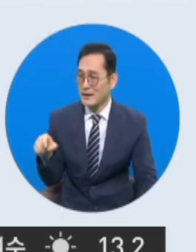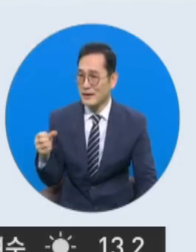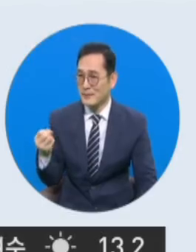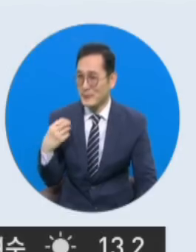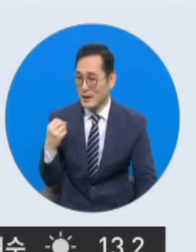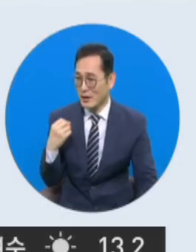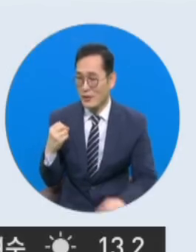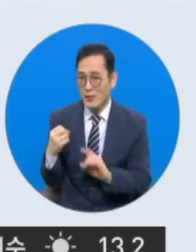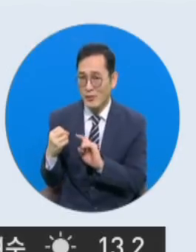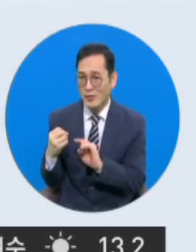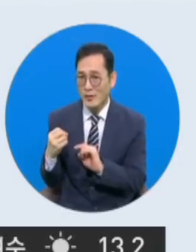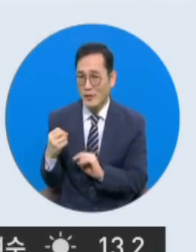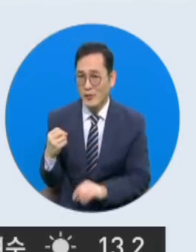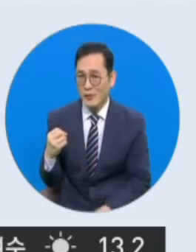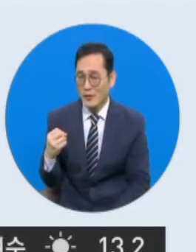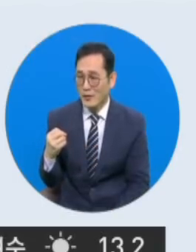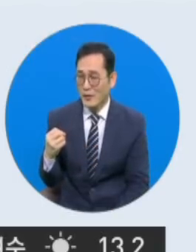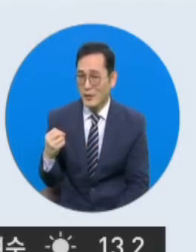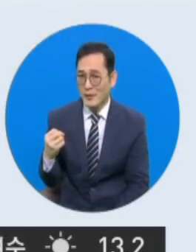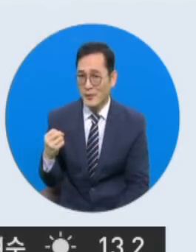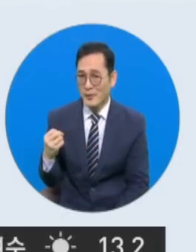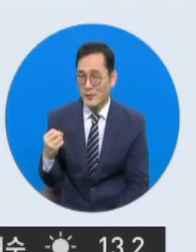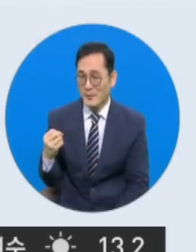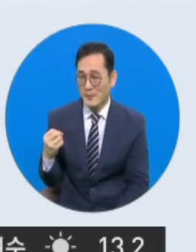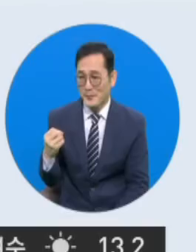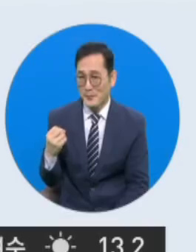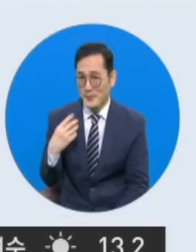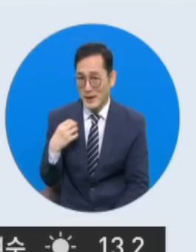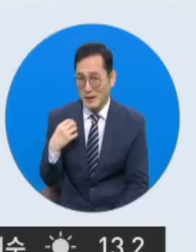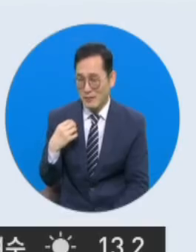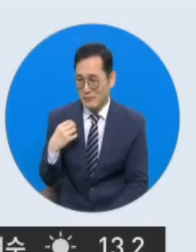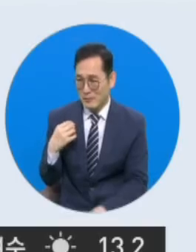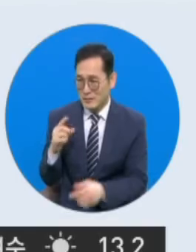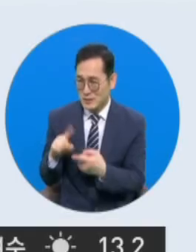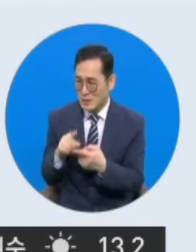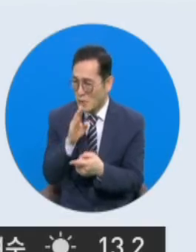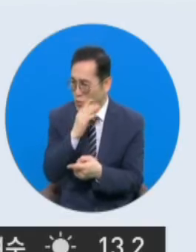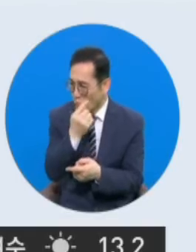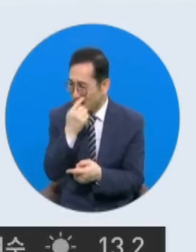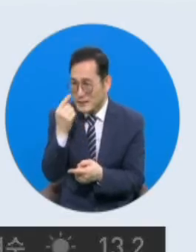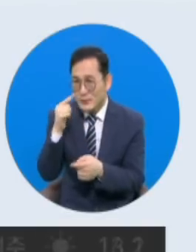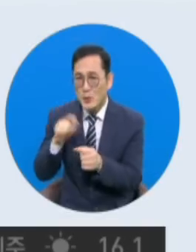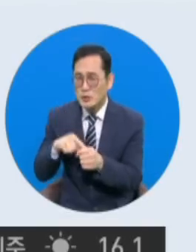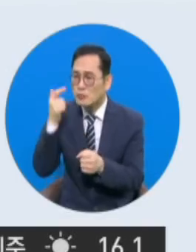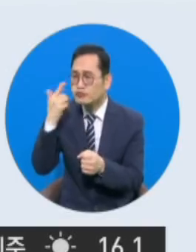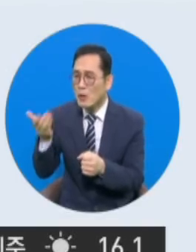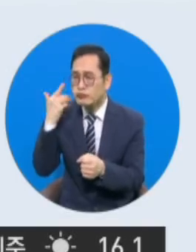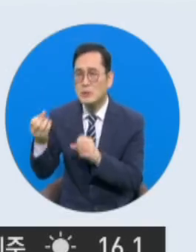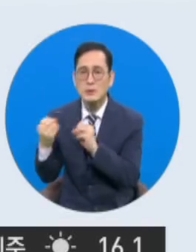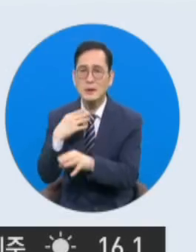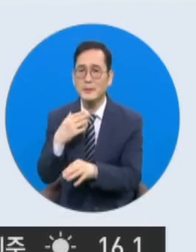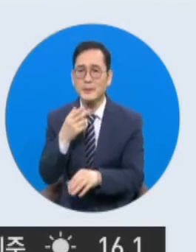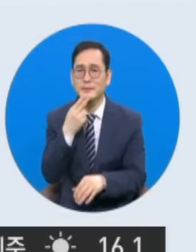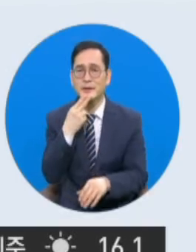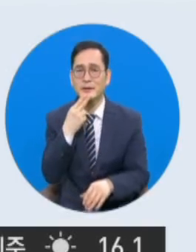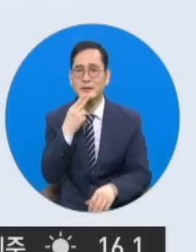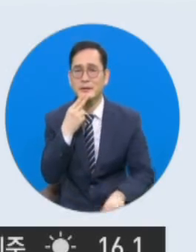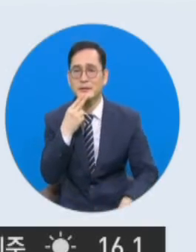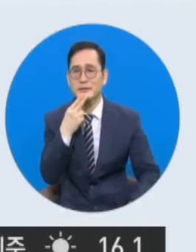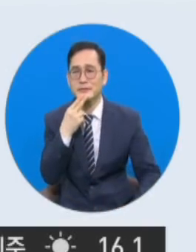폭락을 했길래 60억 코인이 지금은 9억 천으로 내려갔는지를 검증할 수 있는데 이걸